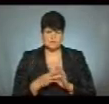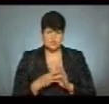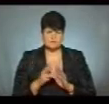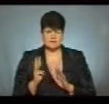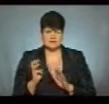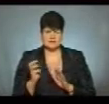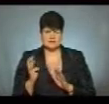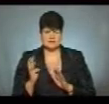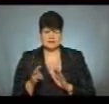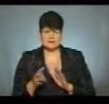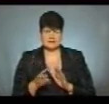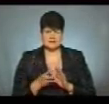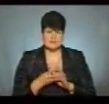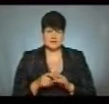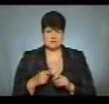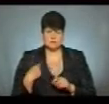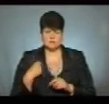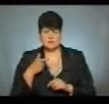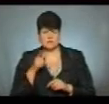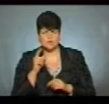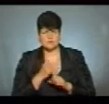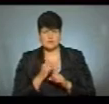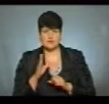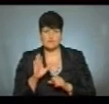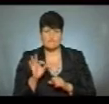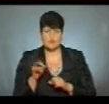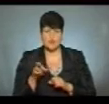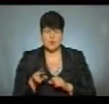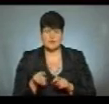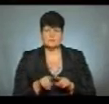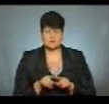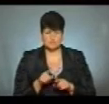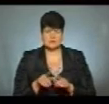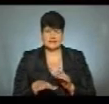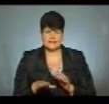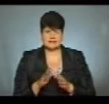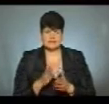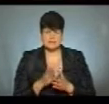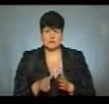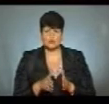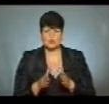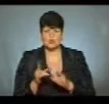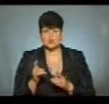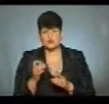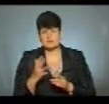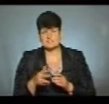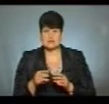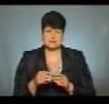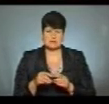338-339 кілометр. Позавчора працювали на Волі. Теж там у нас така ділянка є дороги, десь метрів 150,